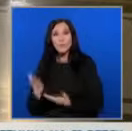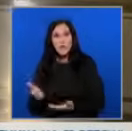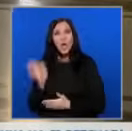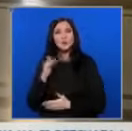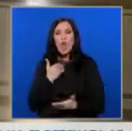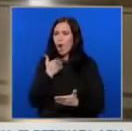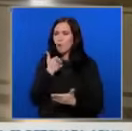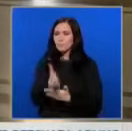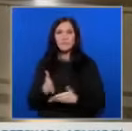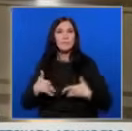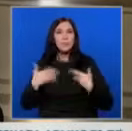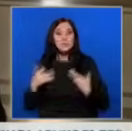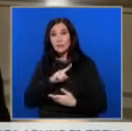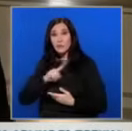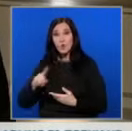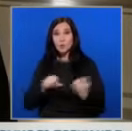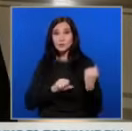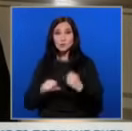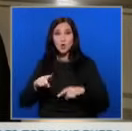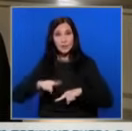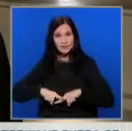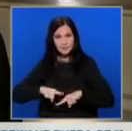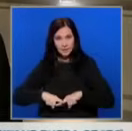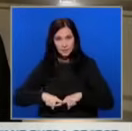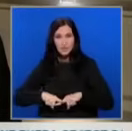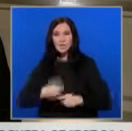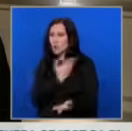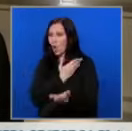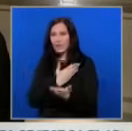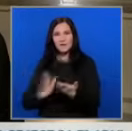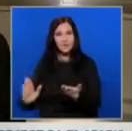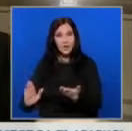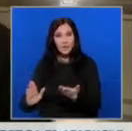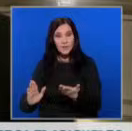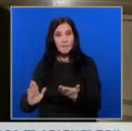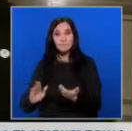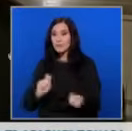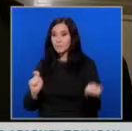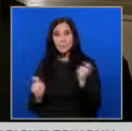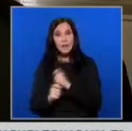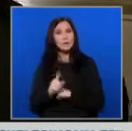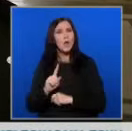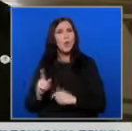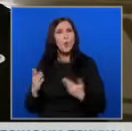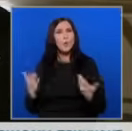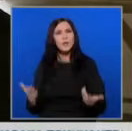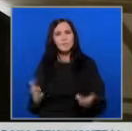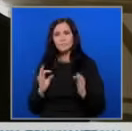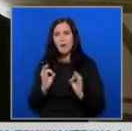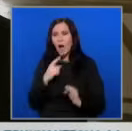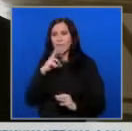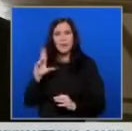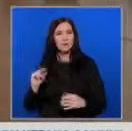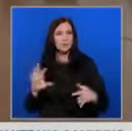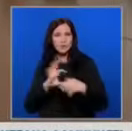Ще отправим искане до Конституционния съд за отхвърляне на измененията, които така